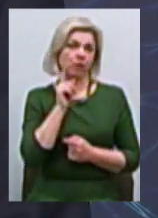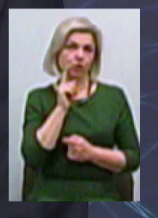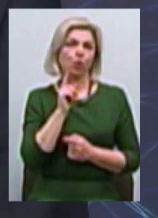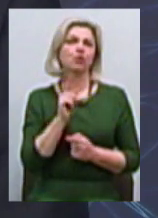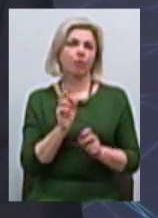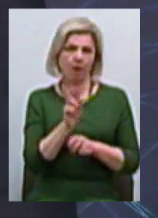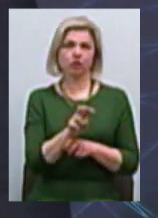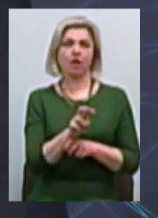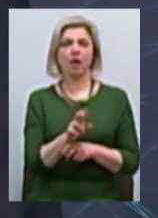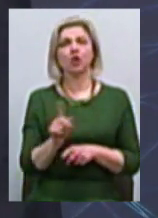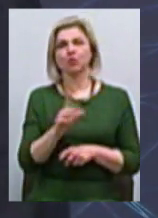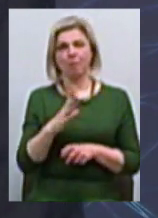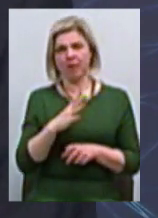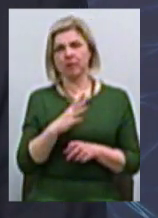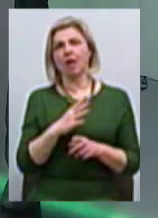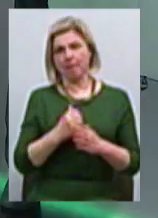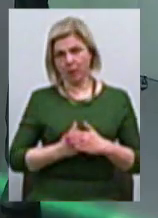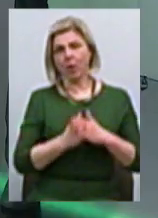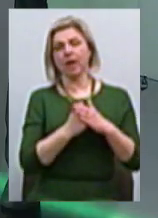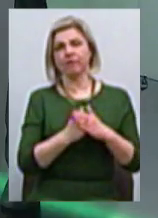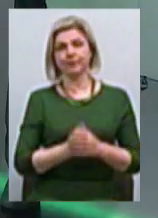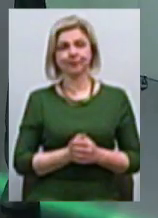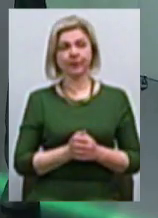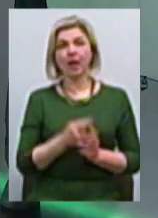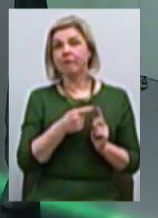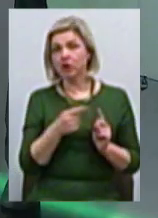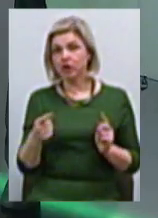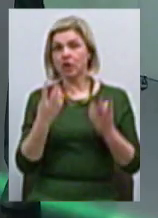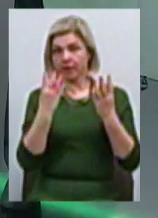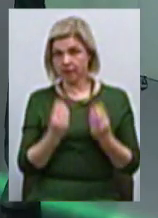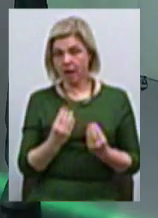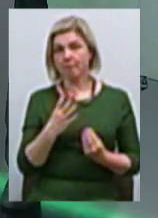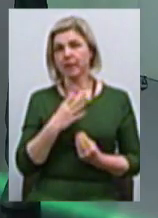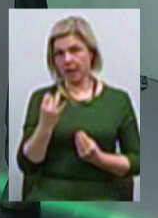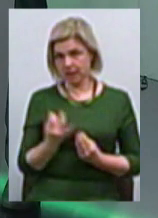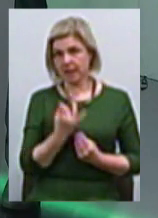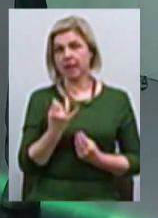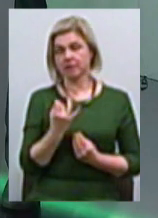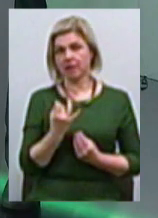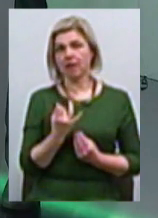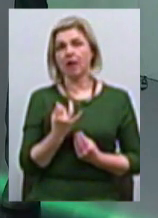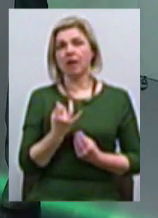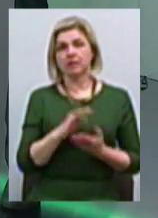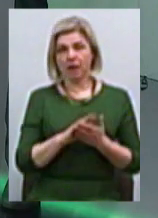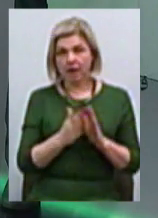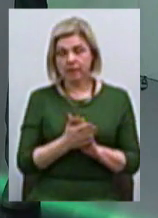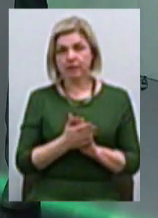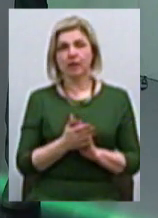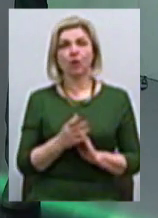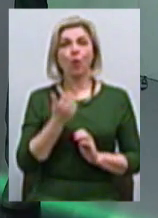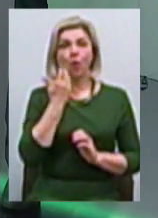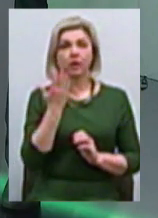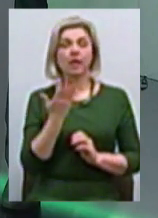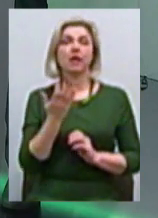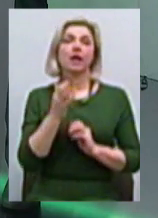есть чтобы вот какой-то был прорыв. Протягом дня дуже цікава була картина, протягом дня голосування, коли